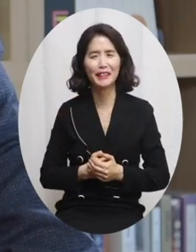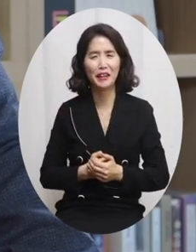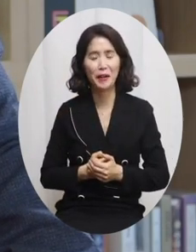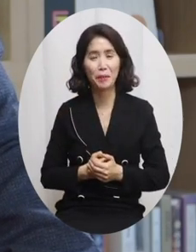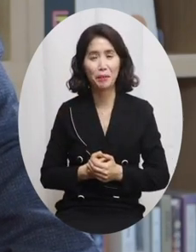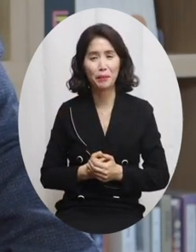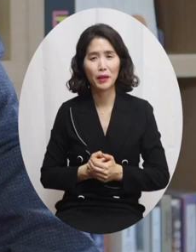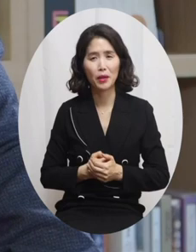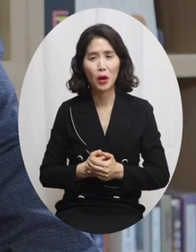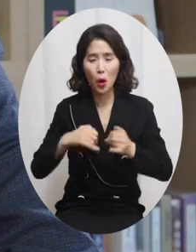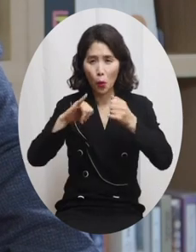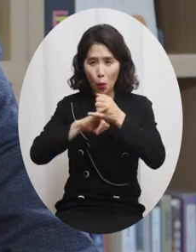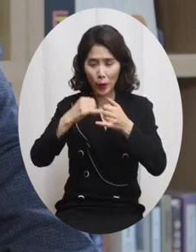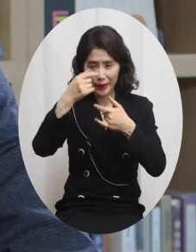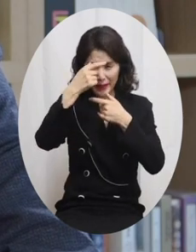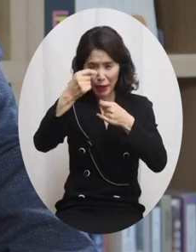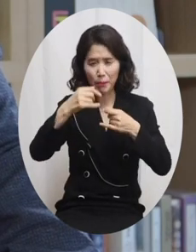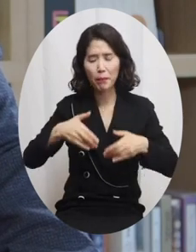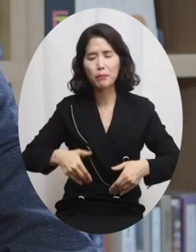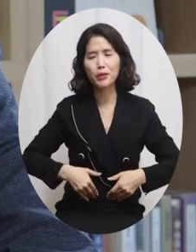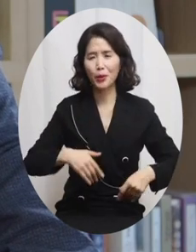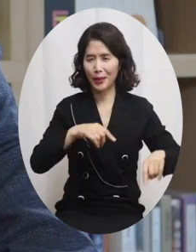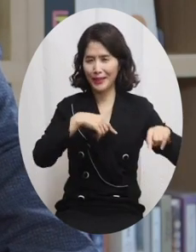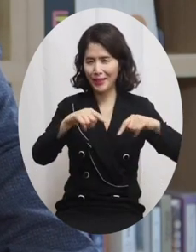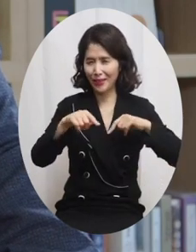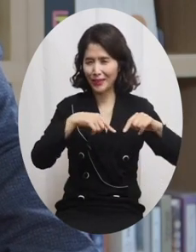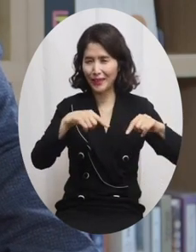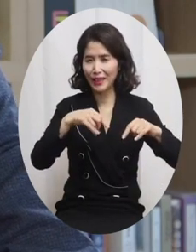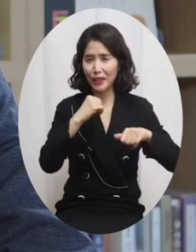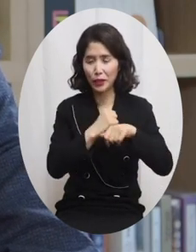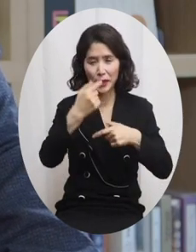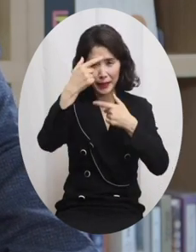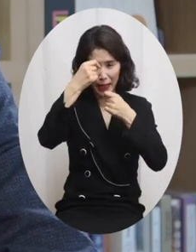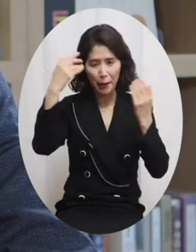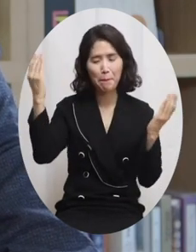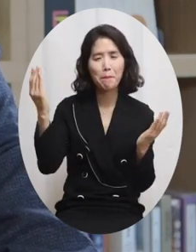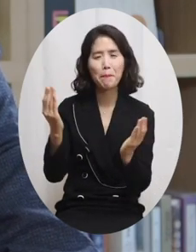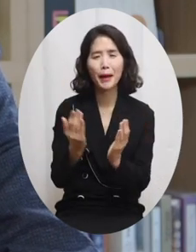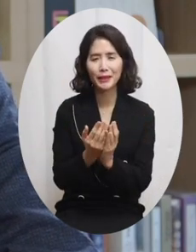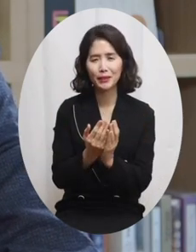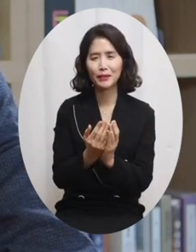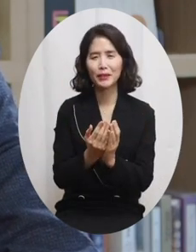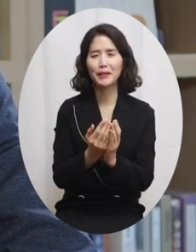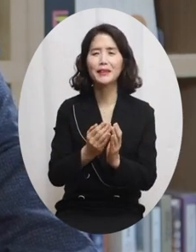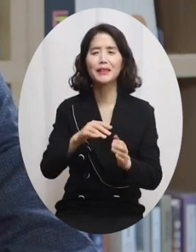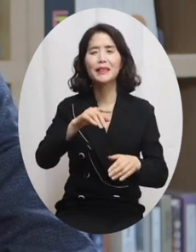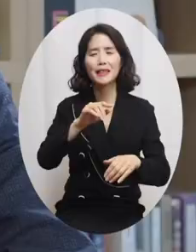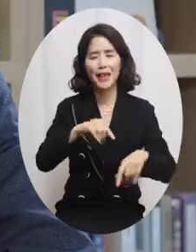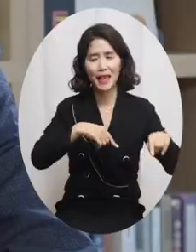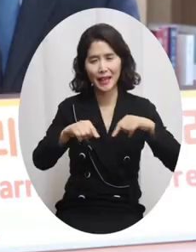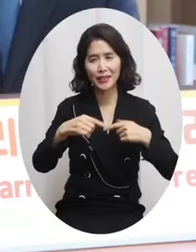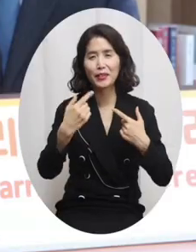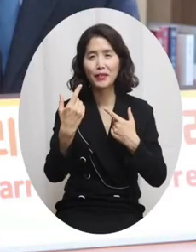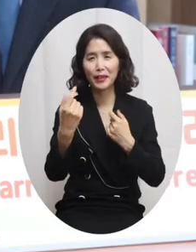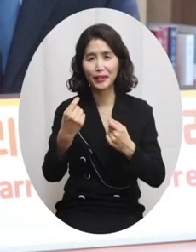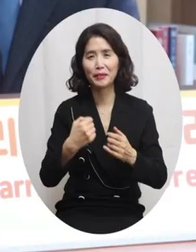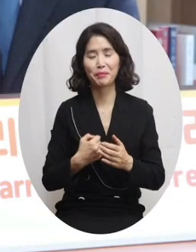보면 필요한 곳에 필요한 정책을 예. 그 맞춰드리는 거 이것이 행정의 자세 아닐까 생각합니다.